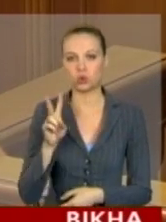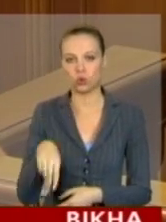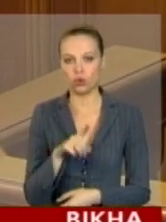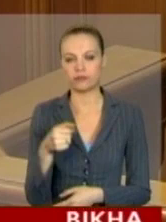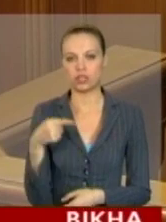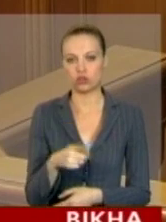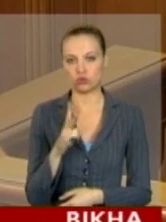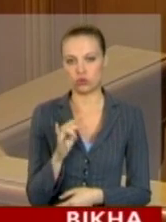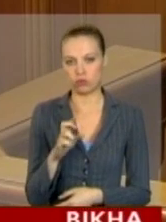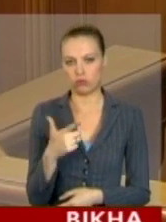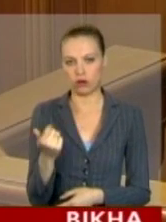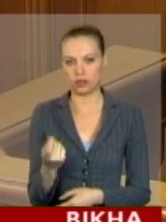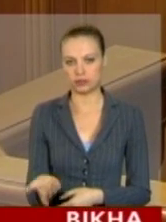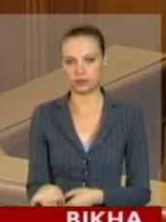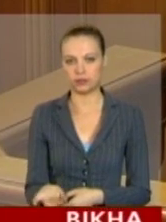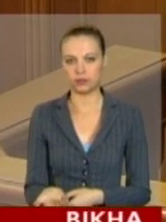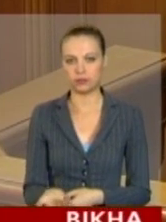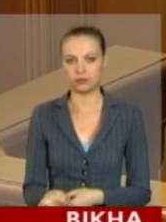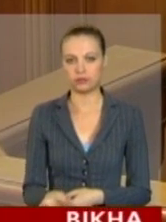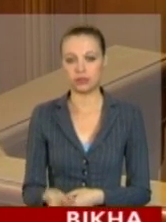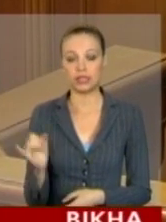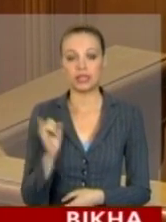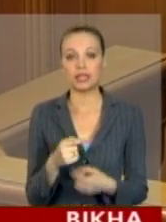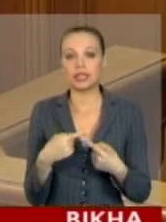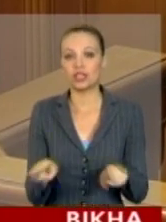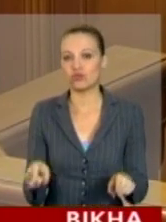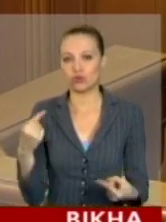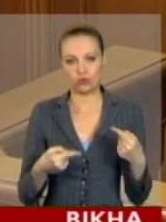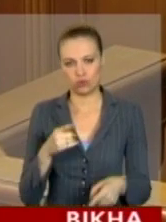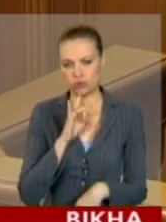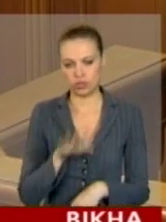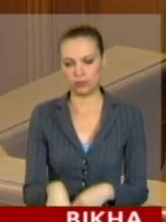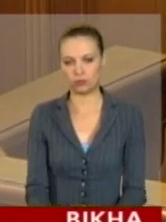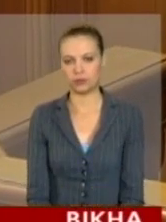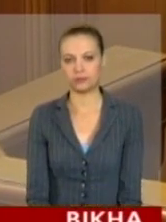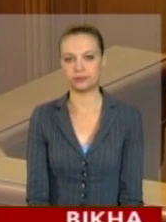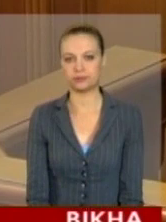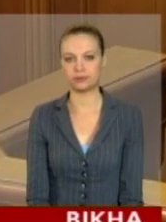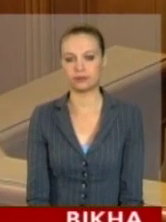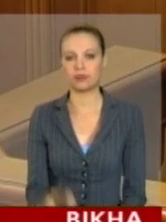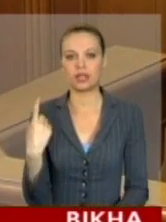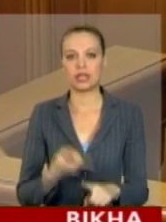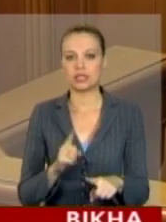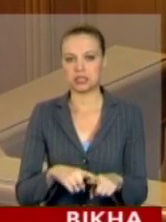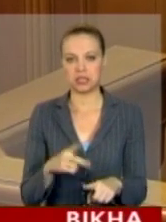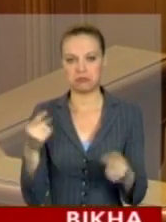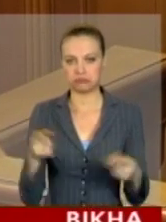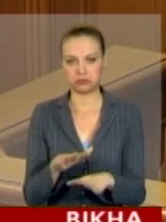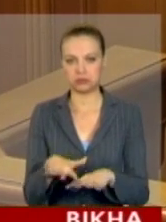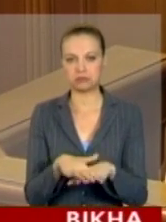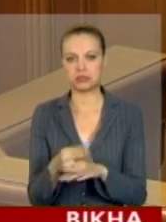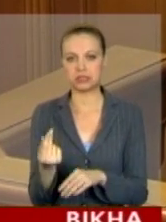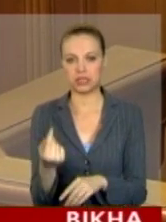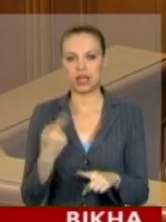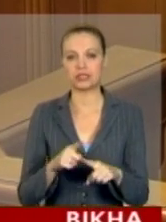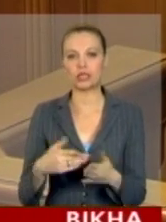за 1000 кубічних метрів газу. І іншої дискусії не буде. Це не ринкова ціна,